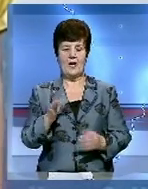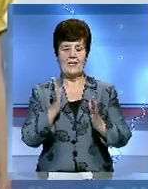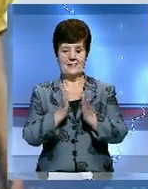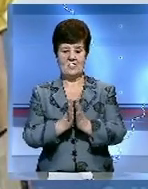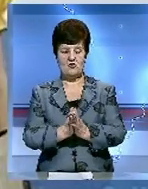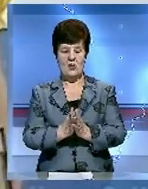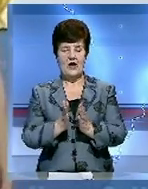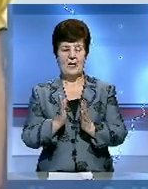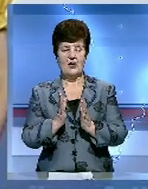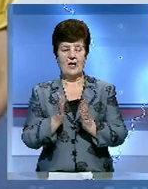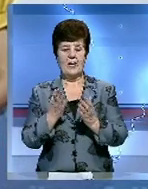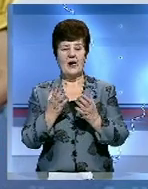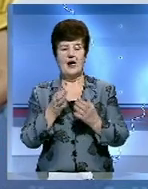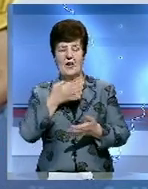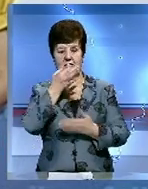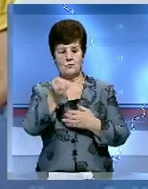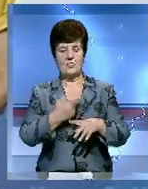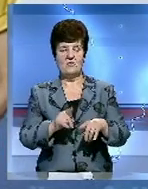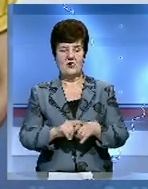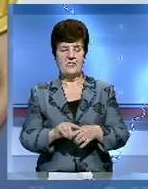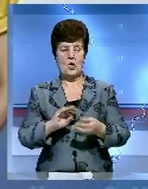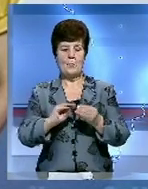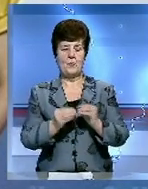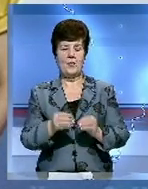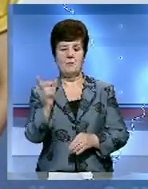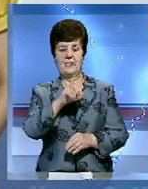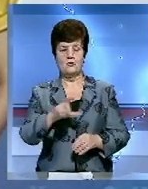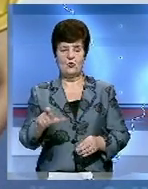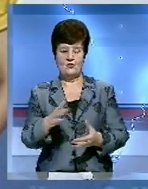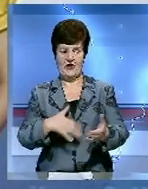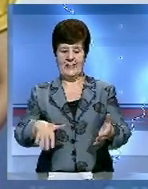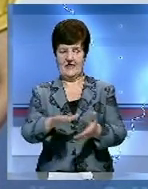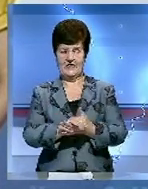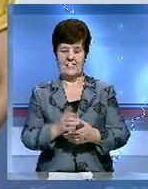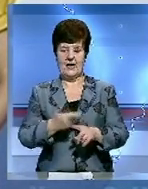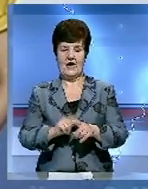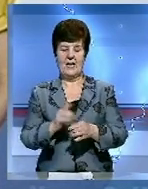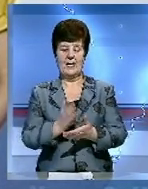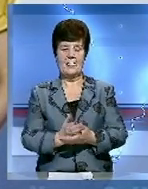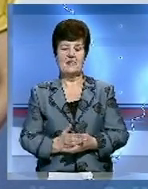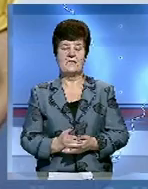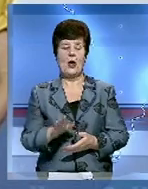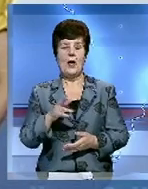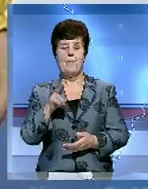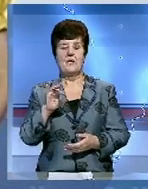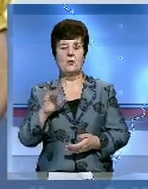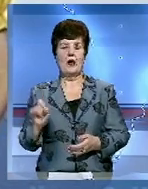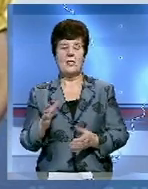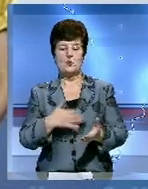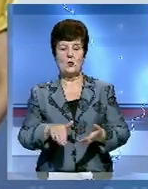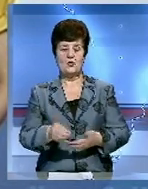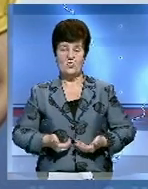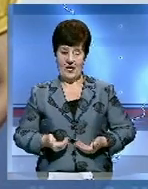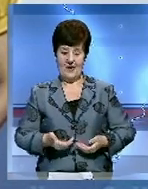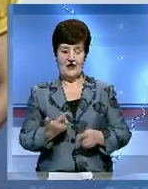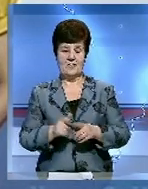răspunsuri la asemenea probleme ale societății în care trăiesc. Teatrul social este organizat de către rețeaua de